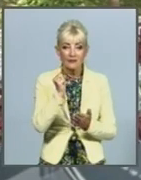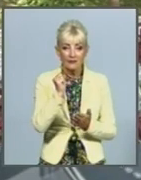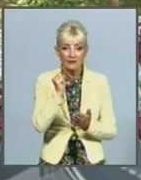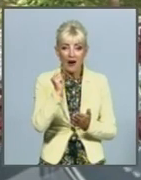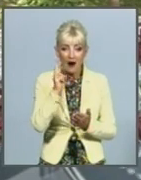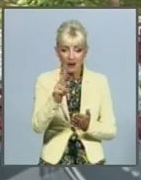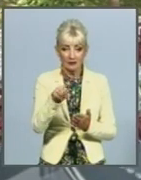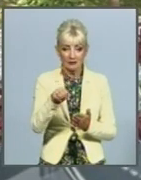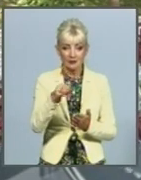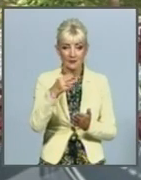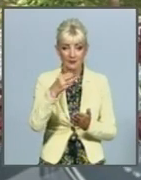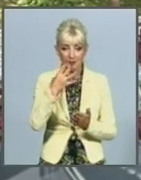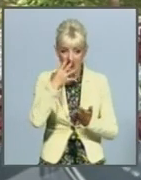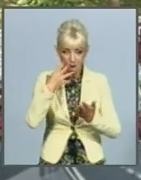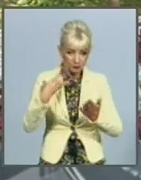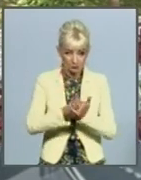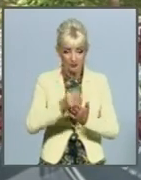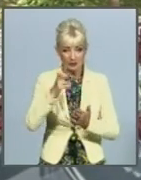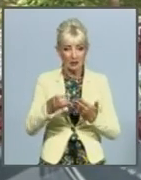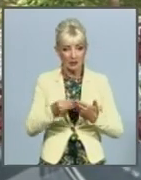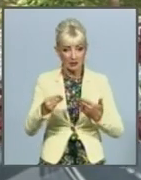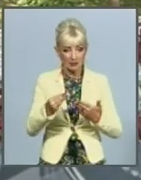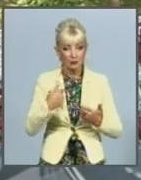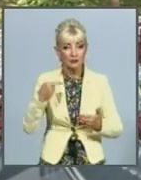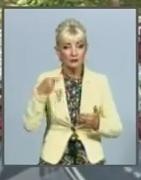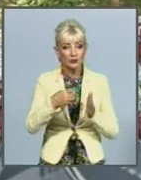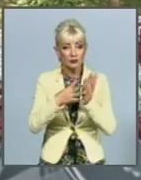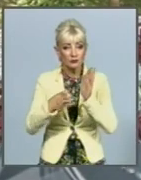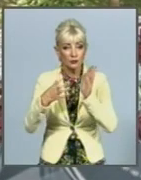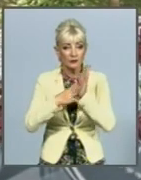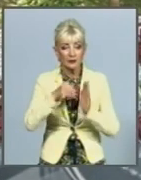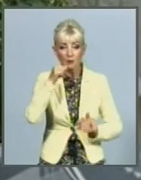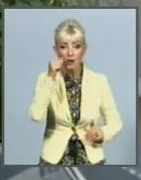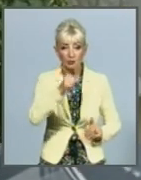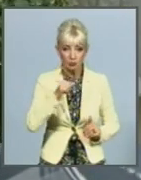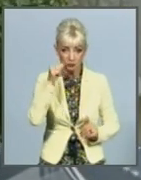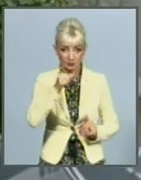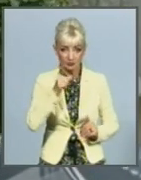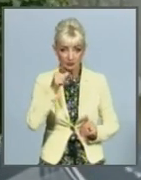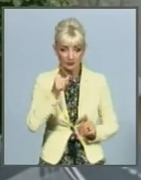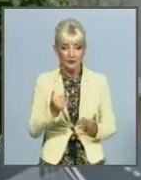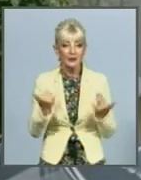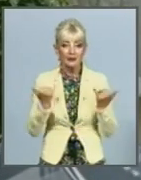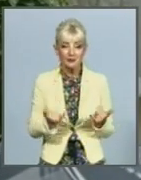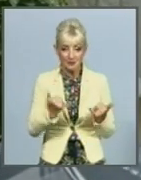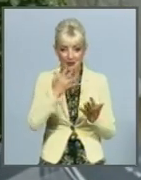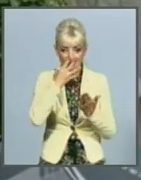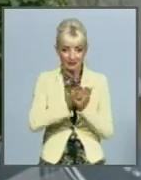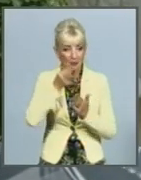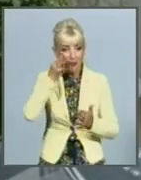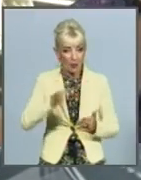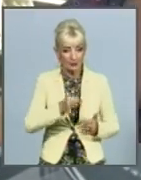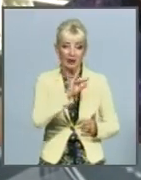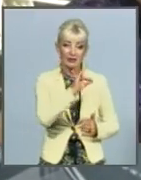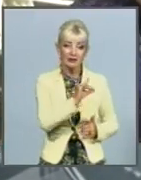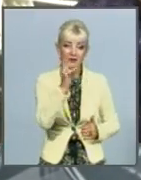землю. Ми його отримали у 1909 році. Тепер своїм досвідом Інга